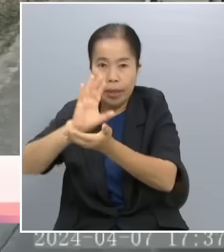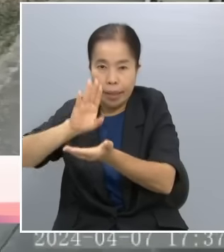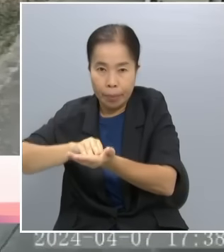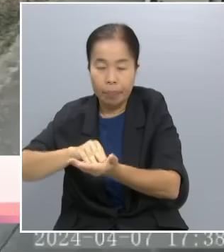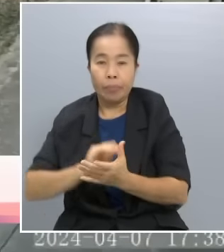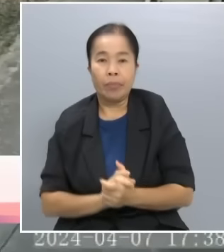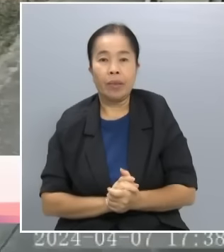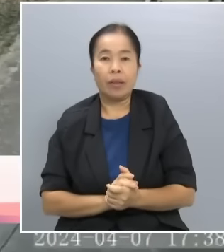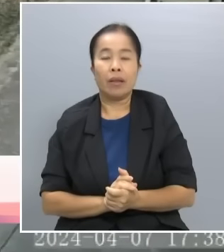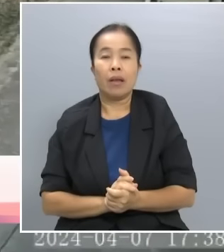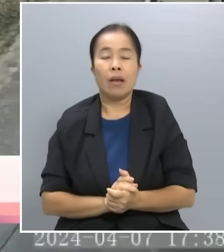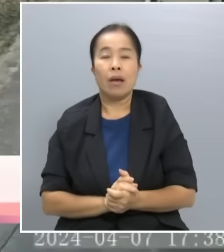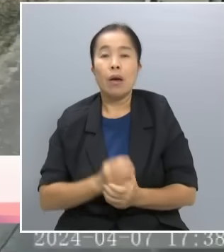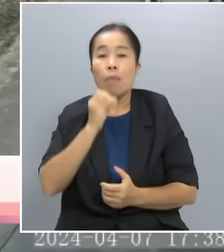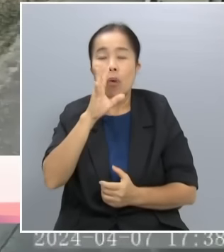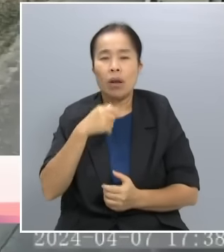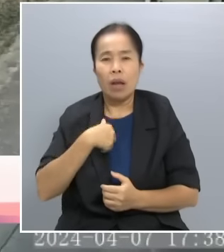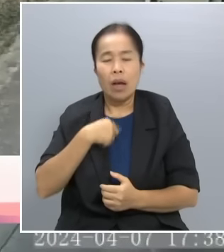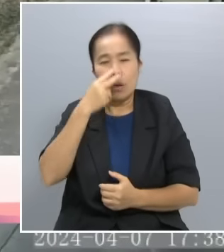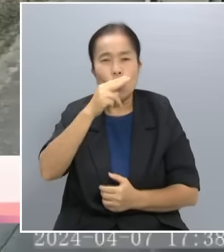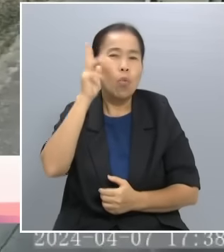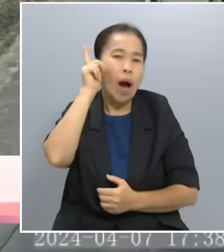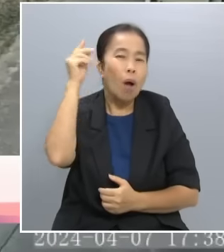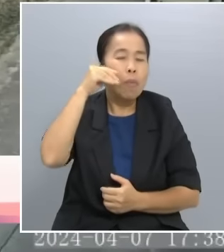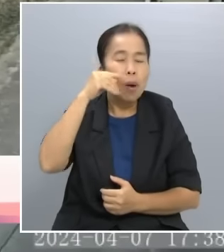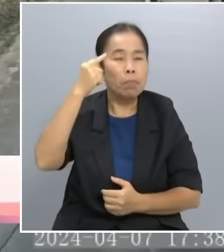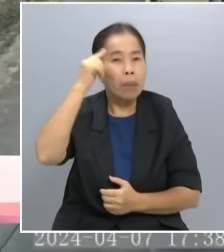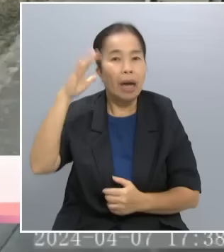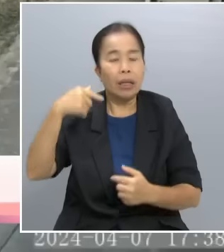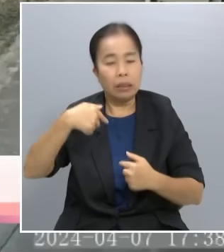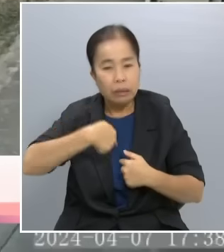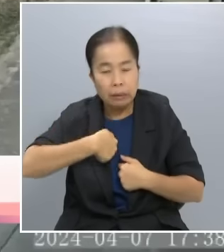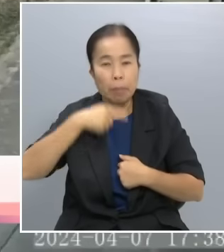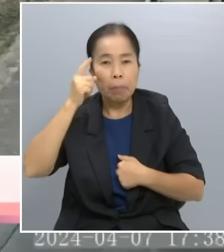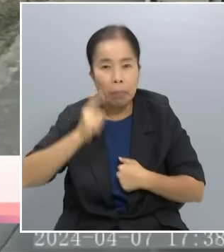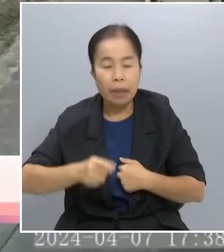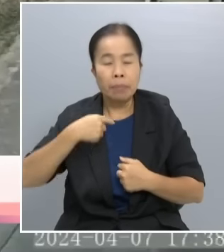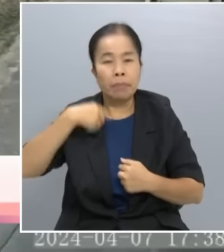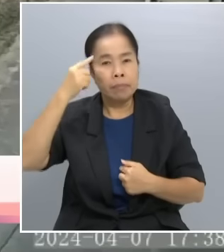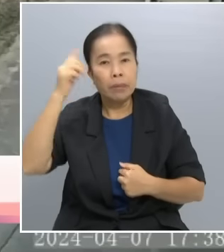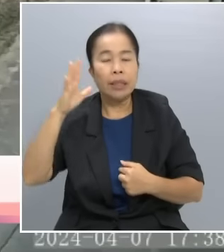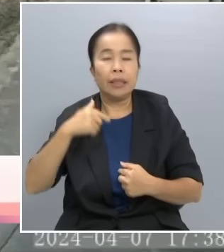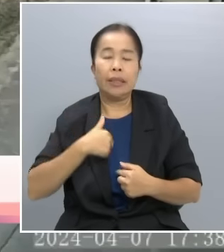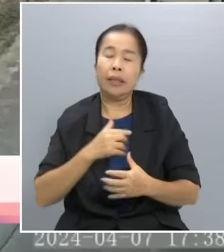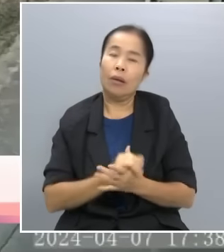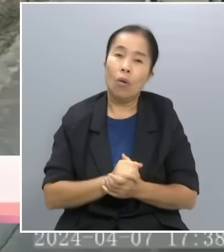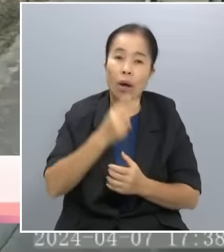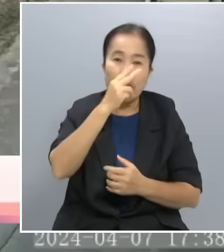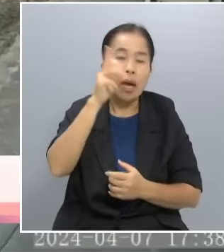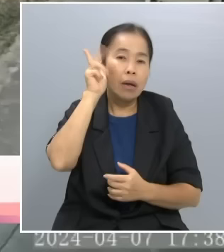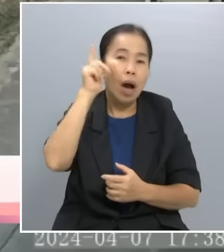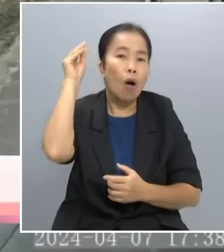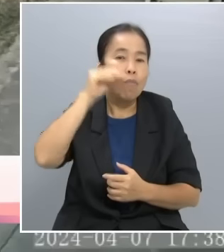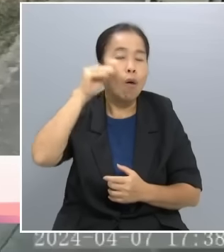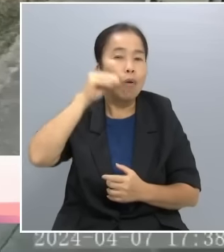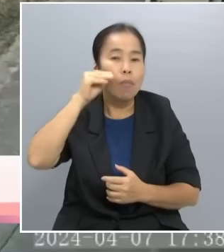างฝั่งของผู้เสียหายบอกว่าเคยดูแต่ในข่าวไม่เคยคิดเลยว่าไอเหตุการณ์แบบนี้เนี่ยจะเกิดขึ้นกับตัวดิฉันเองเห็นข่าวครูที่เชียงร